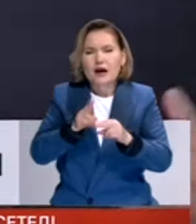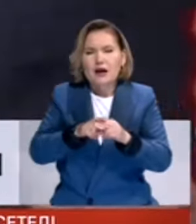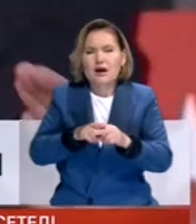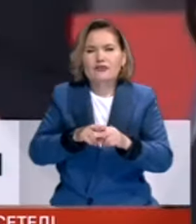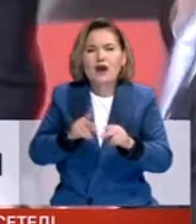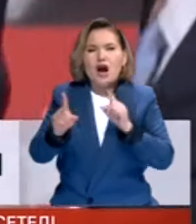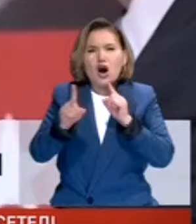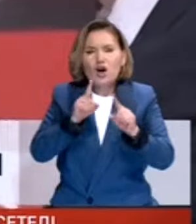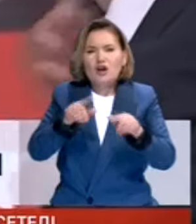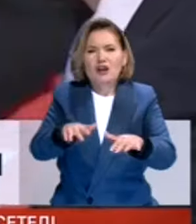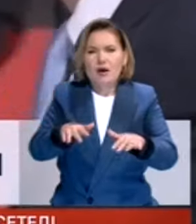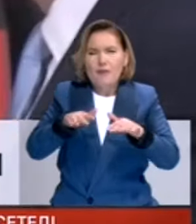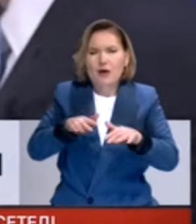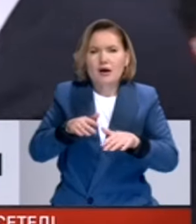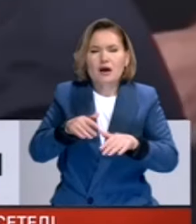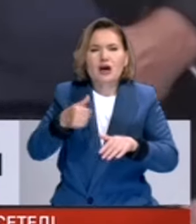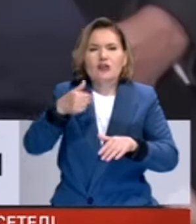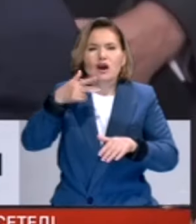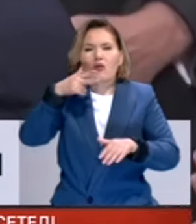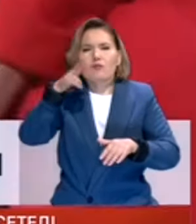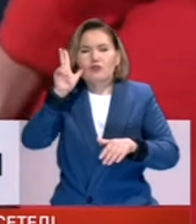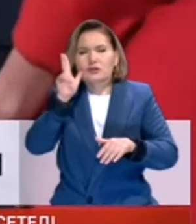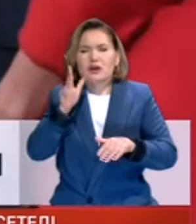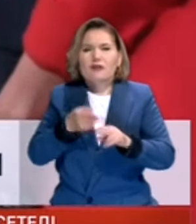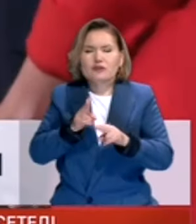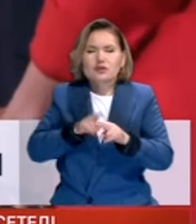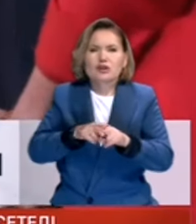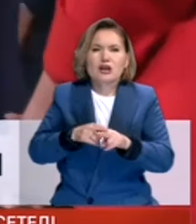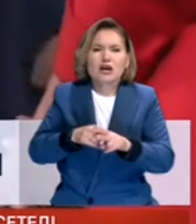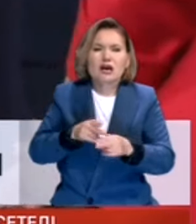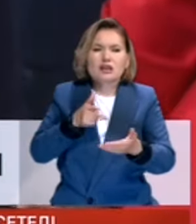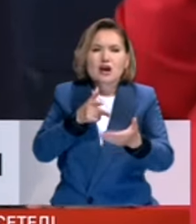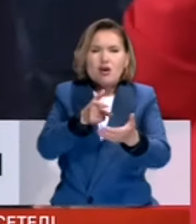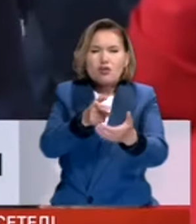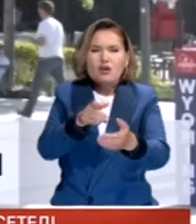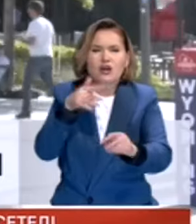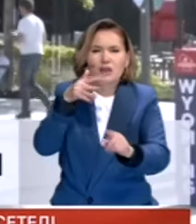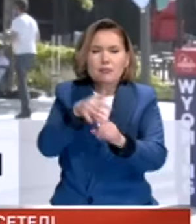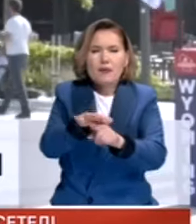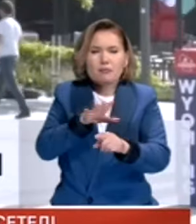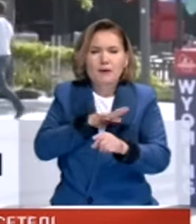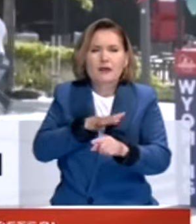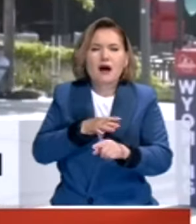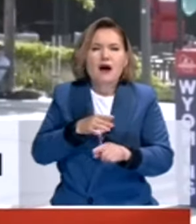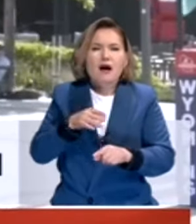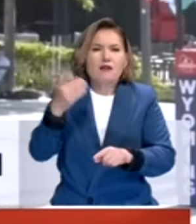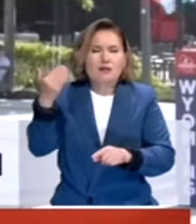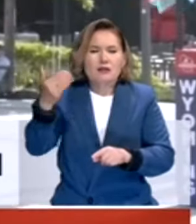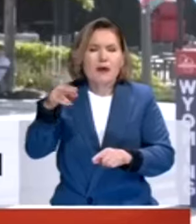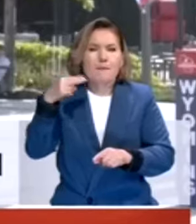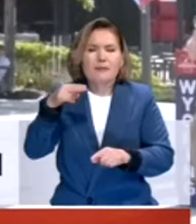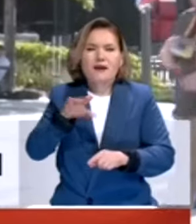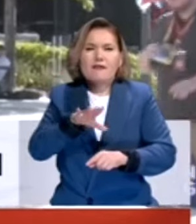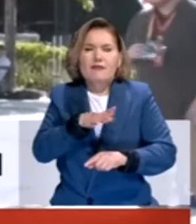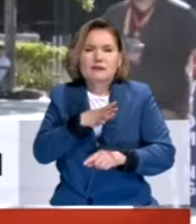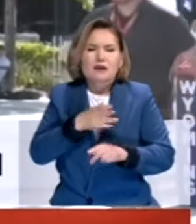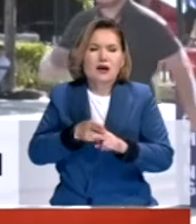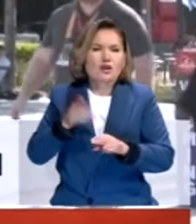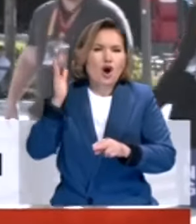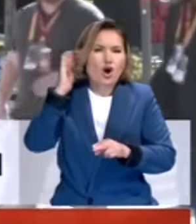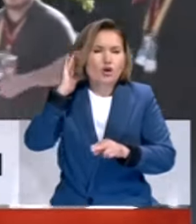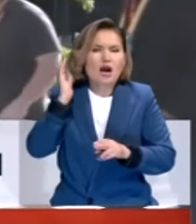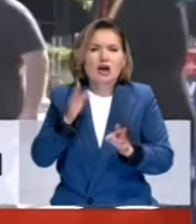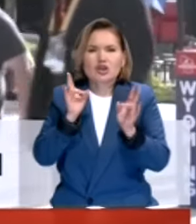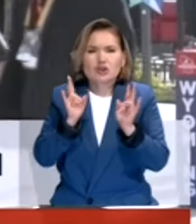кезінде Трампқа оқ атылды. Сол шабуылдан оның бір құлағы жараланғаны белгілі. Трампқа қастандық бәріміздің бірлігімізді